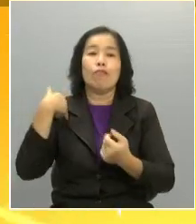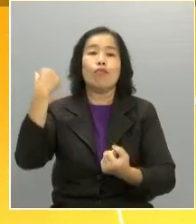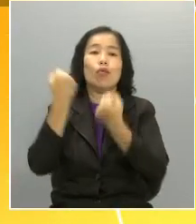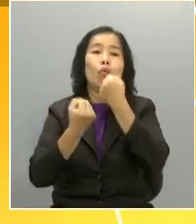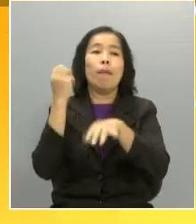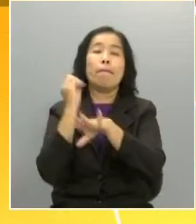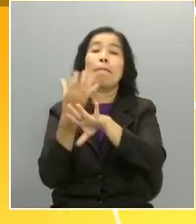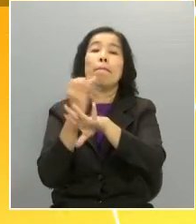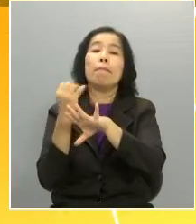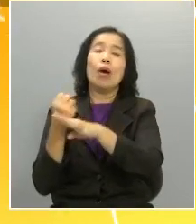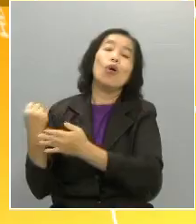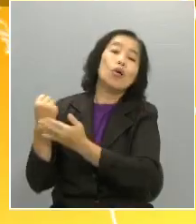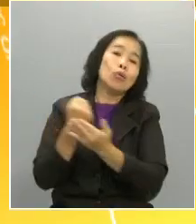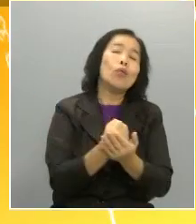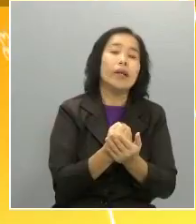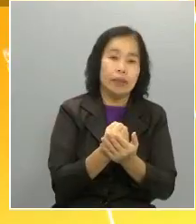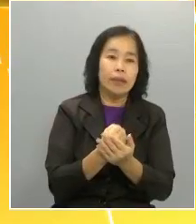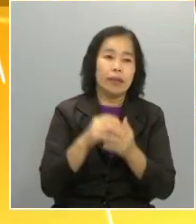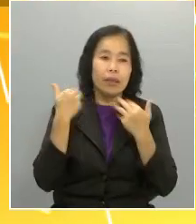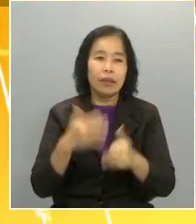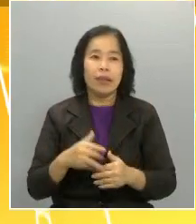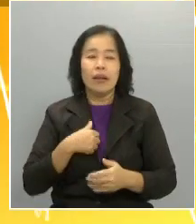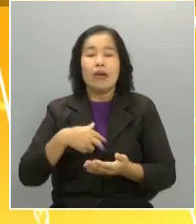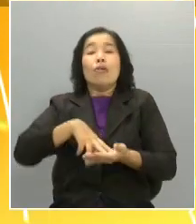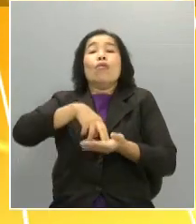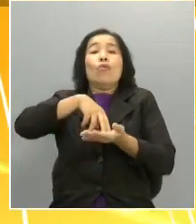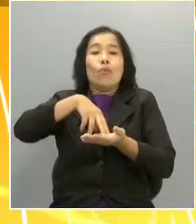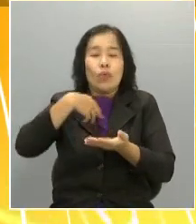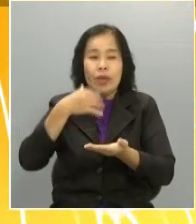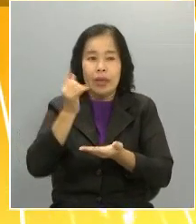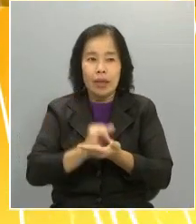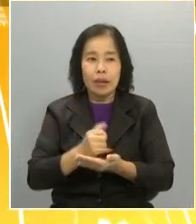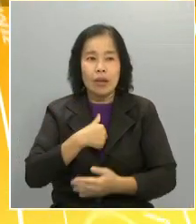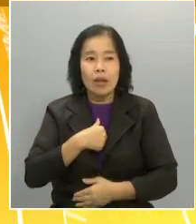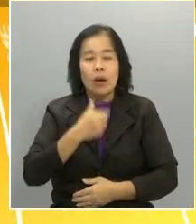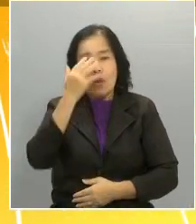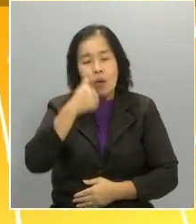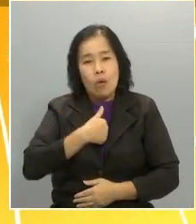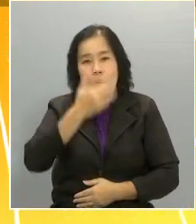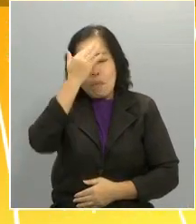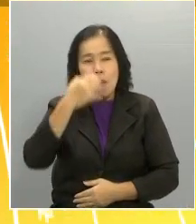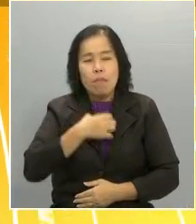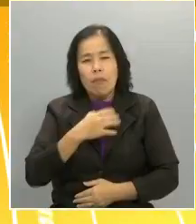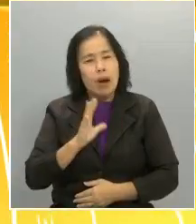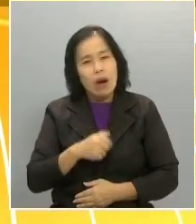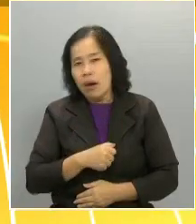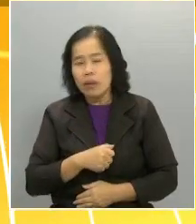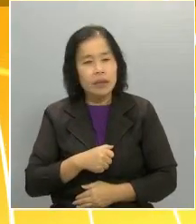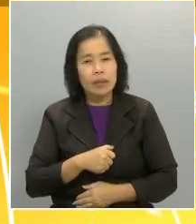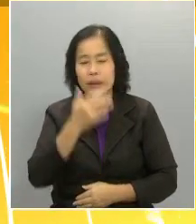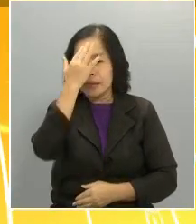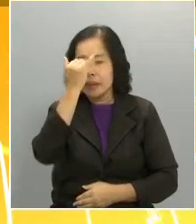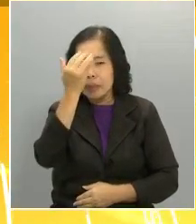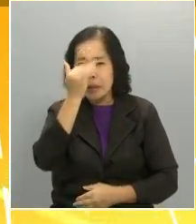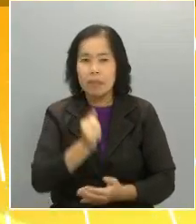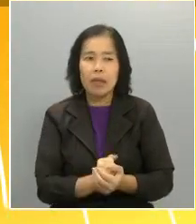สั่นมากจะหลับแล้วตอนนั้นครับฟื้นไม่หลับแล้วฟื้นไม่ได้แล้วก็ภูมิใจครับเพราะว่าเราไม่อยากให้เหตุการณ์อย่างนี้มันเกิดขึ้นเพราะว่าเราต้